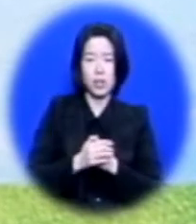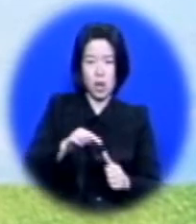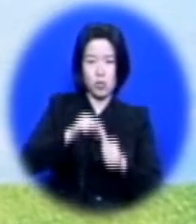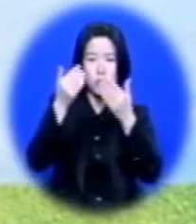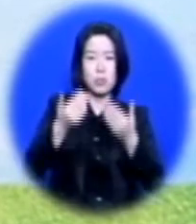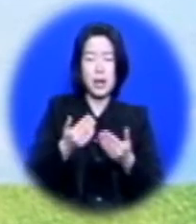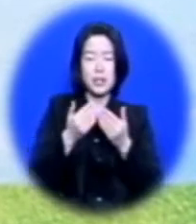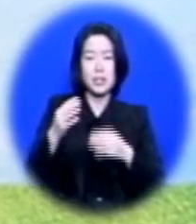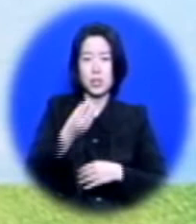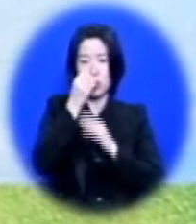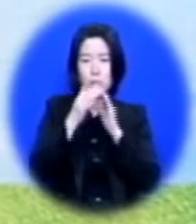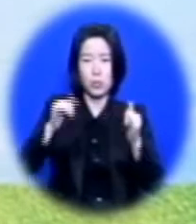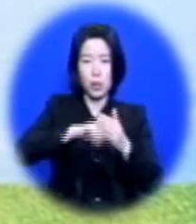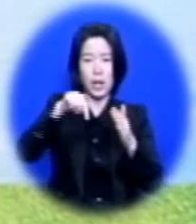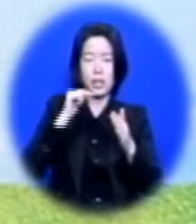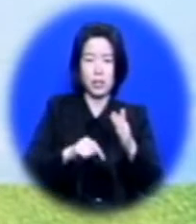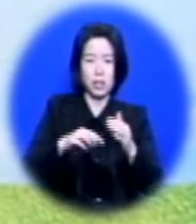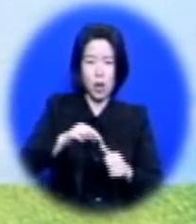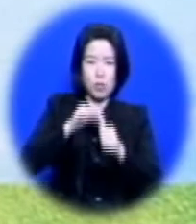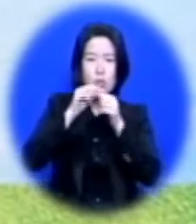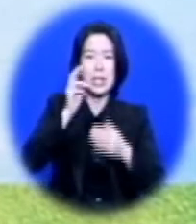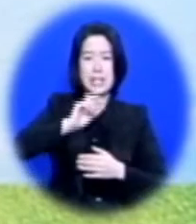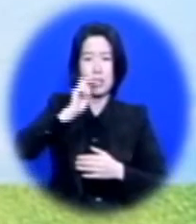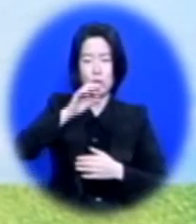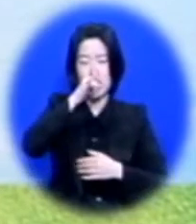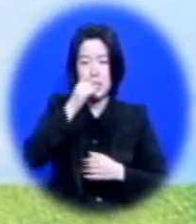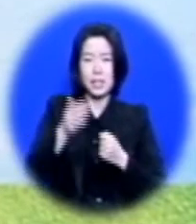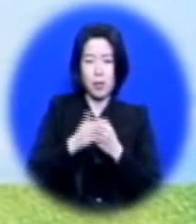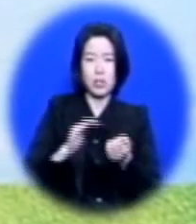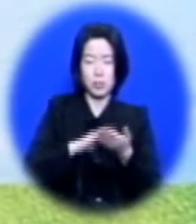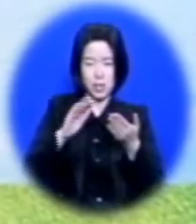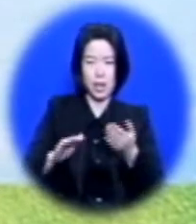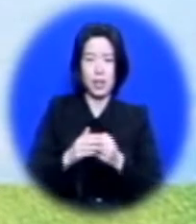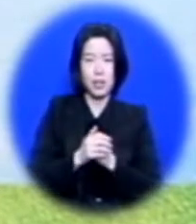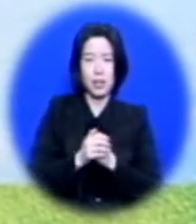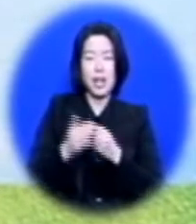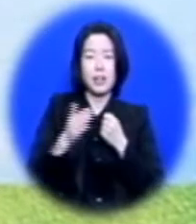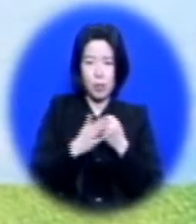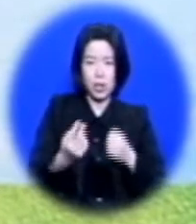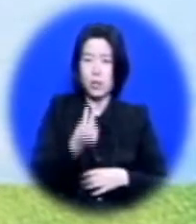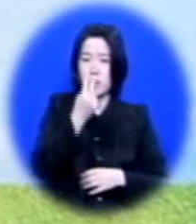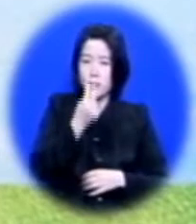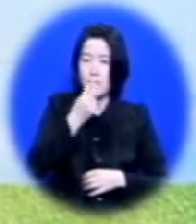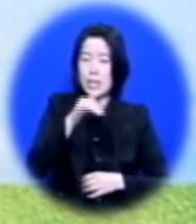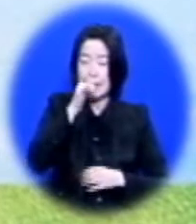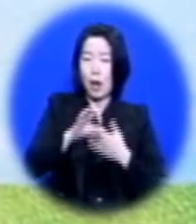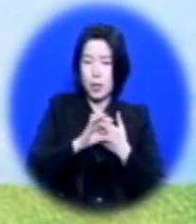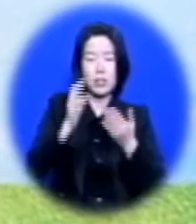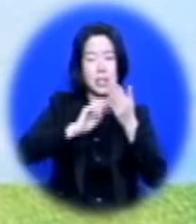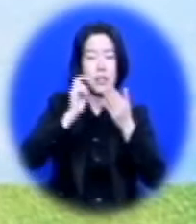송도 안에는 이 구원의 잔 송이 있기 때문에 그러니까 숨 쉴 수만 있으면 찬송